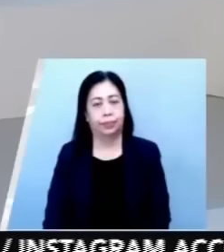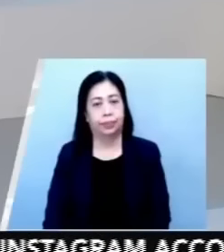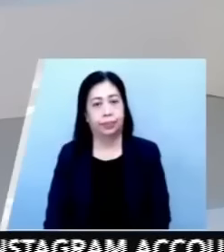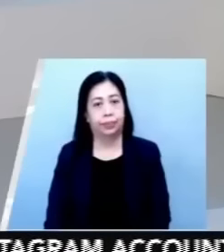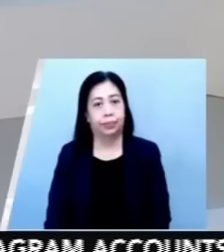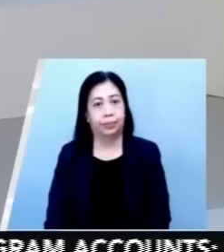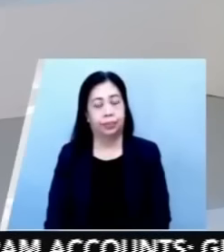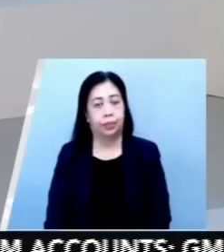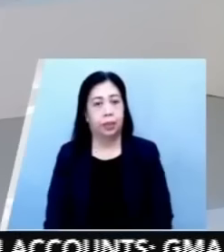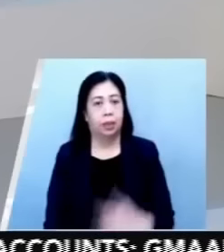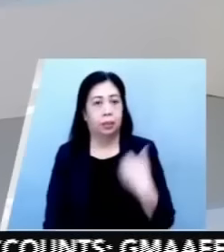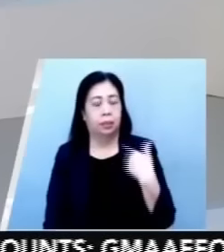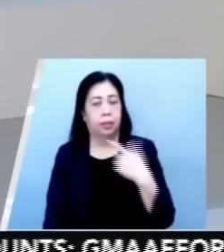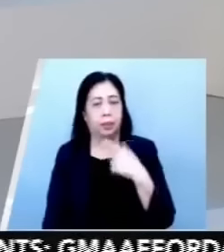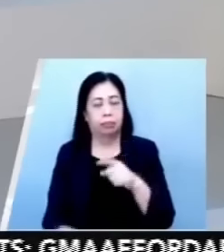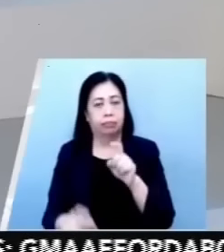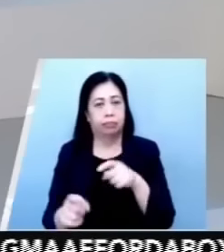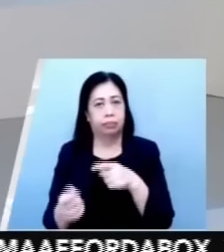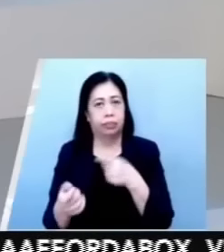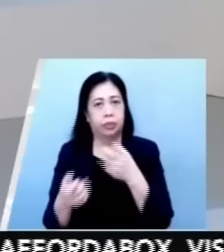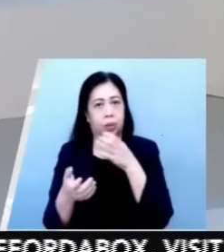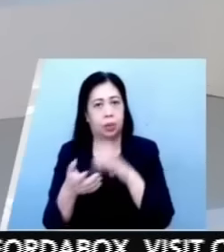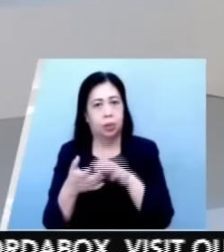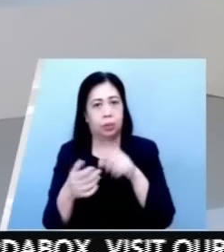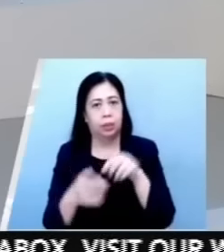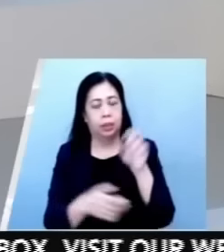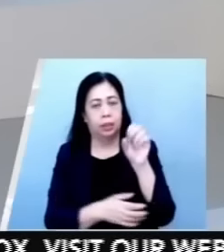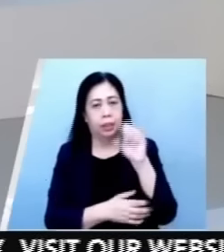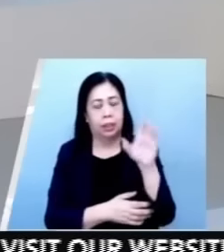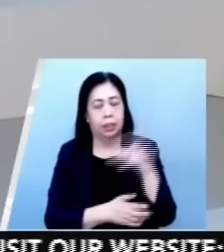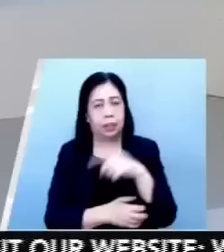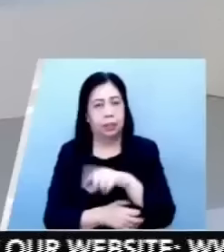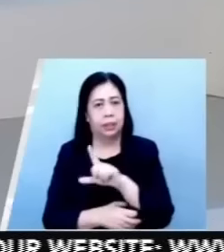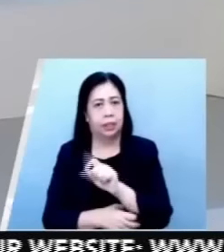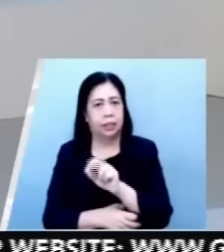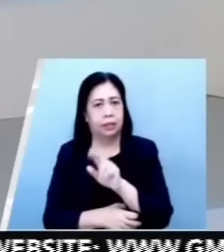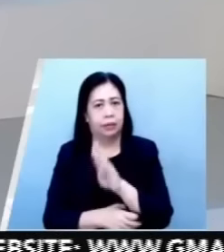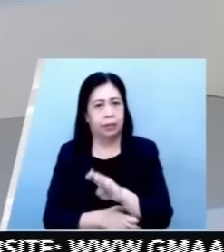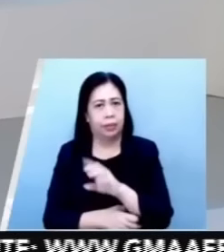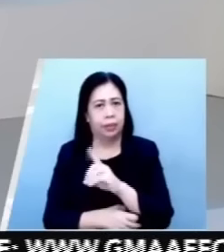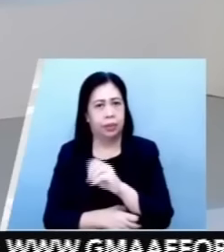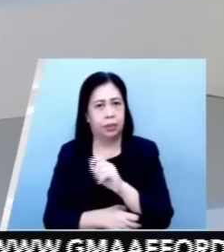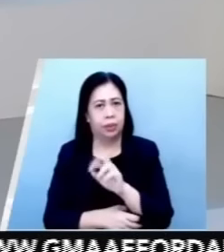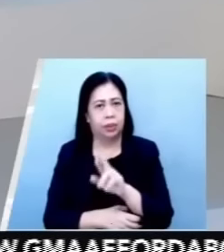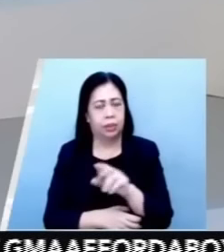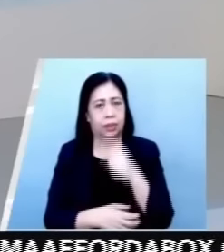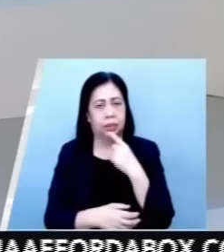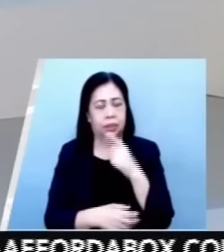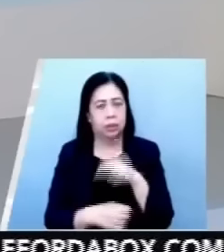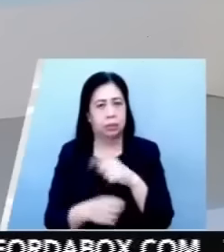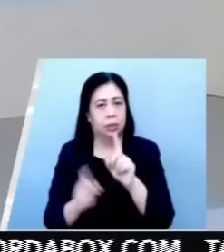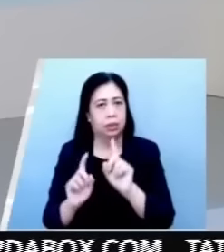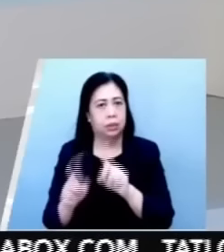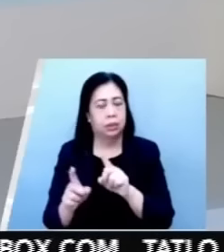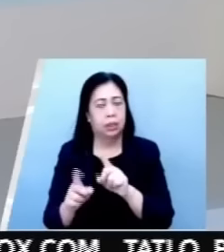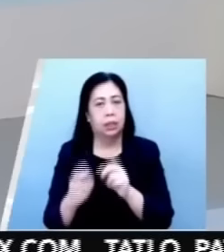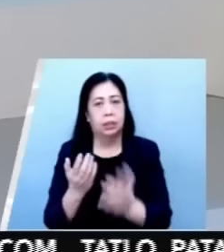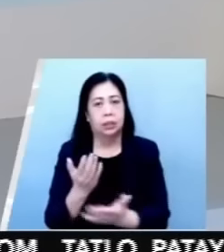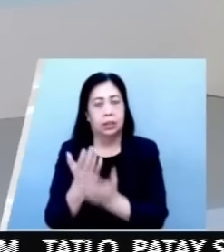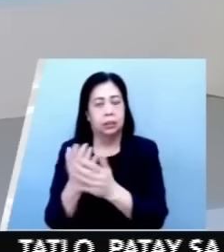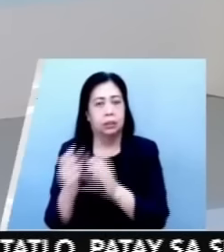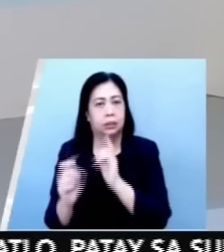Suprema ang Department of Transportation at LTFRB sa naunang petisyon ng ilang transport group na maglabas ng temporary restraining